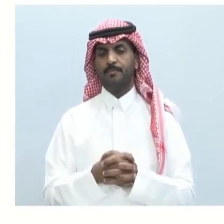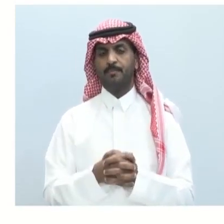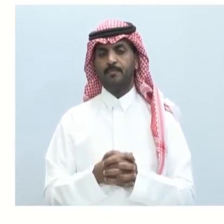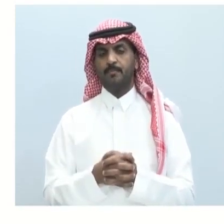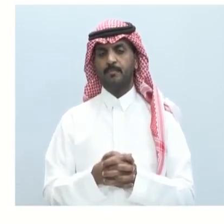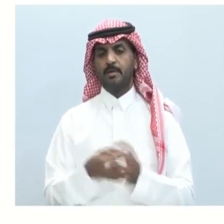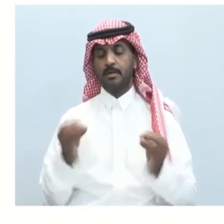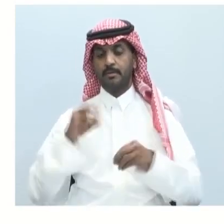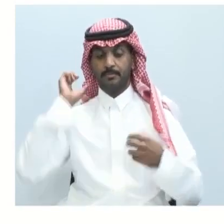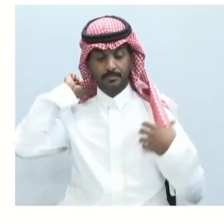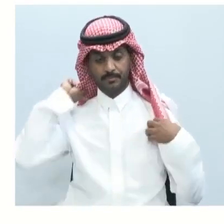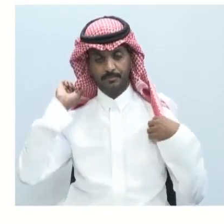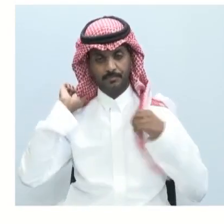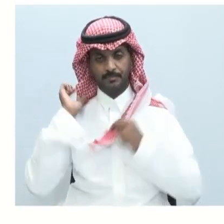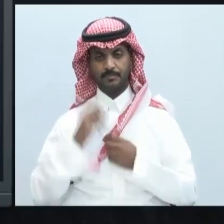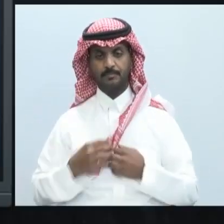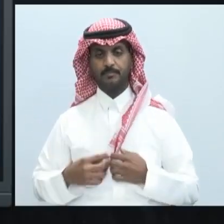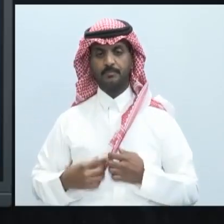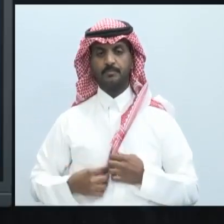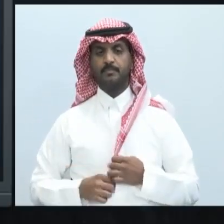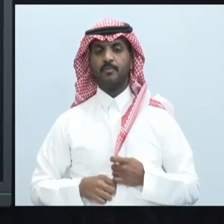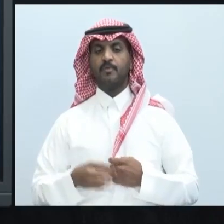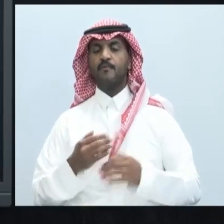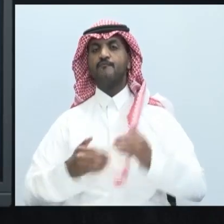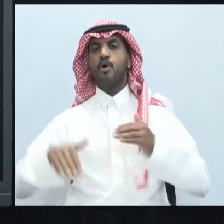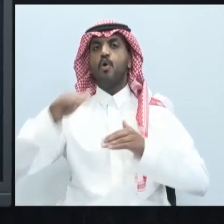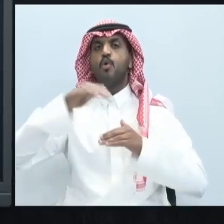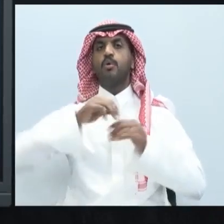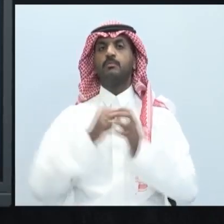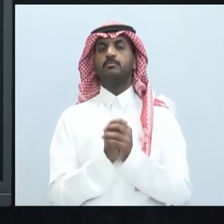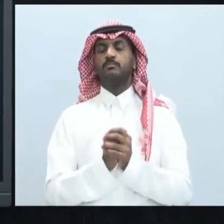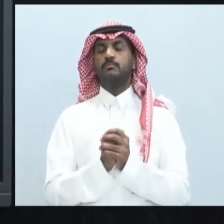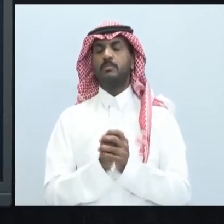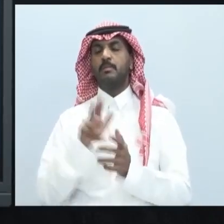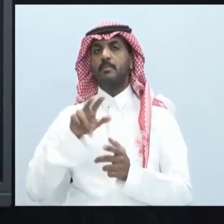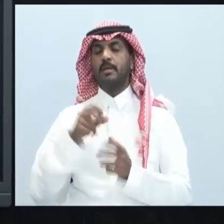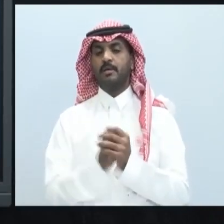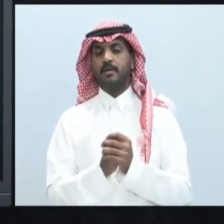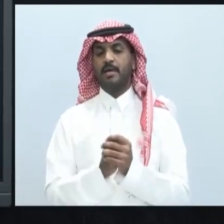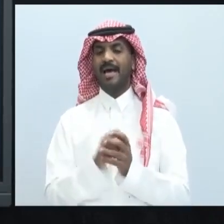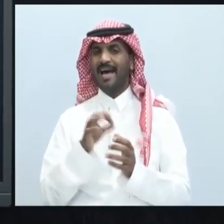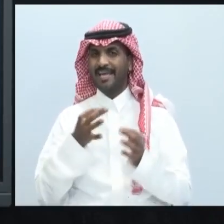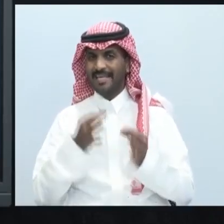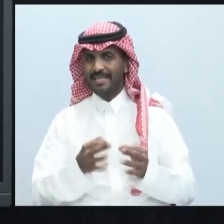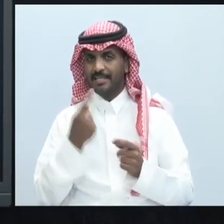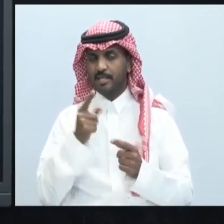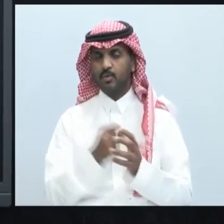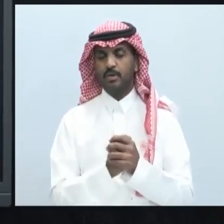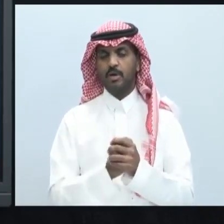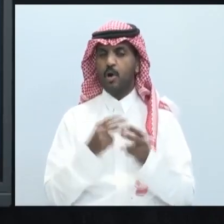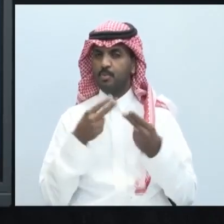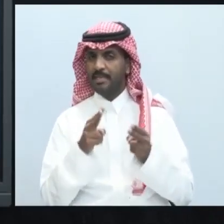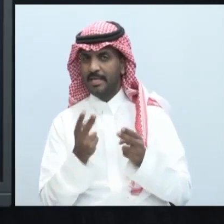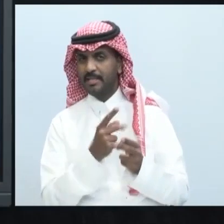ايضا عندما نريد ان نستعرض فوق المملكه لدينا فوق مملكه حقيقيه النوى وفوق مملكه ماذا بدائيه